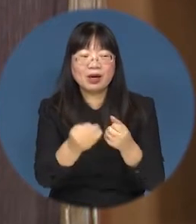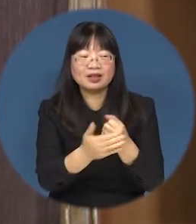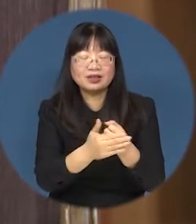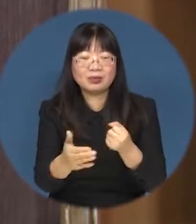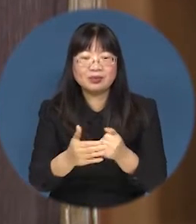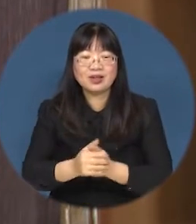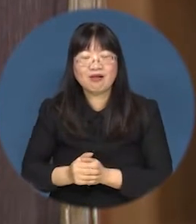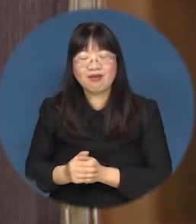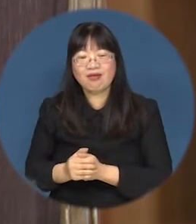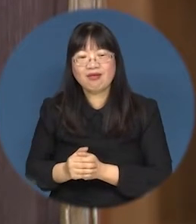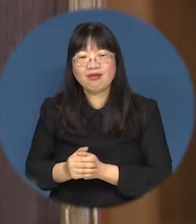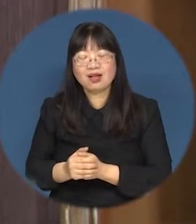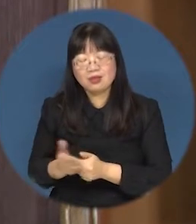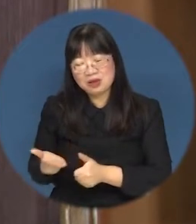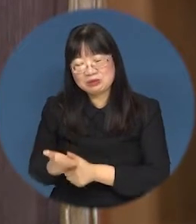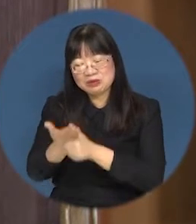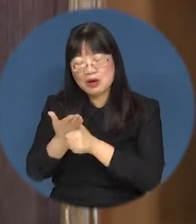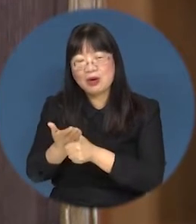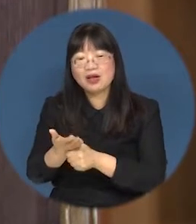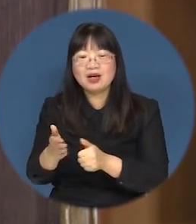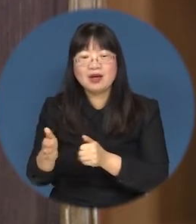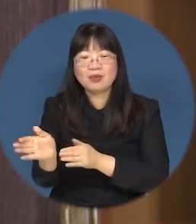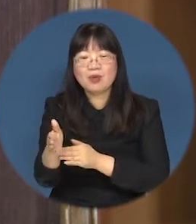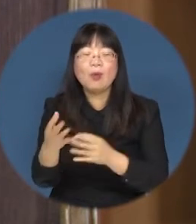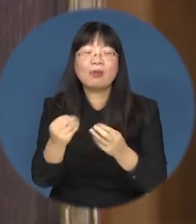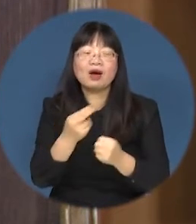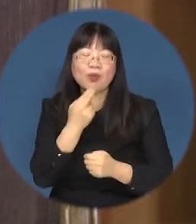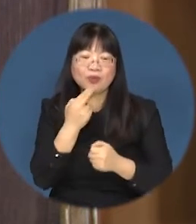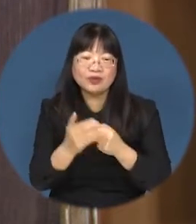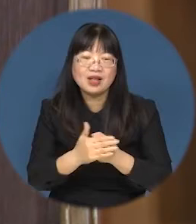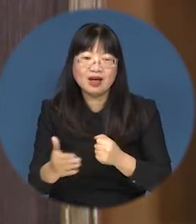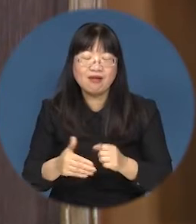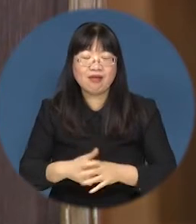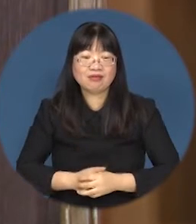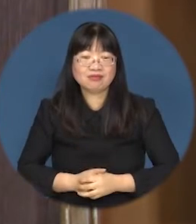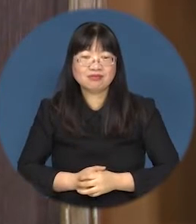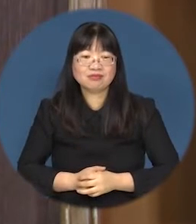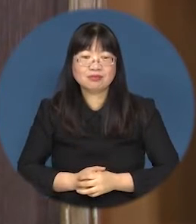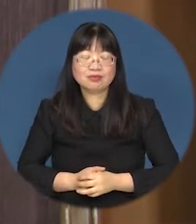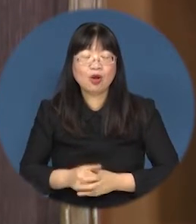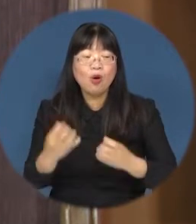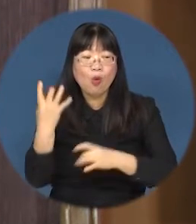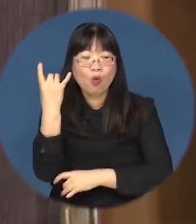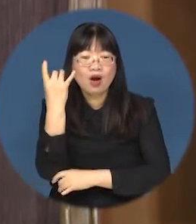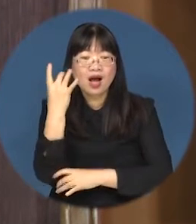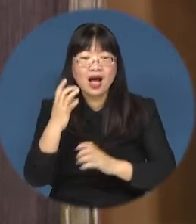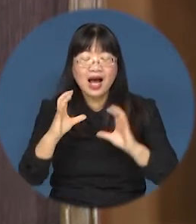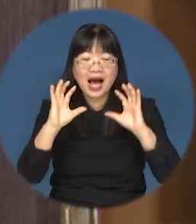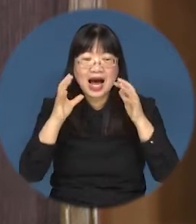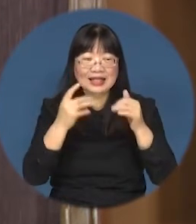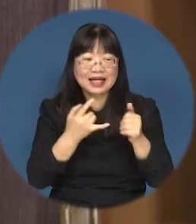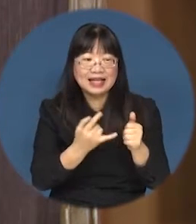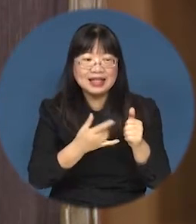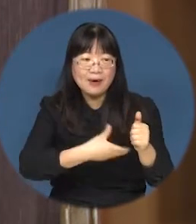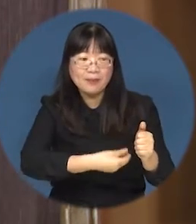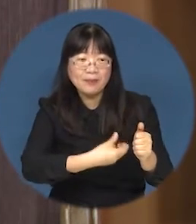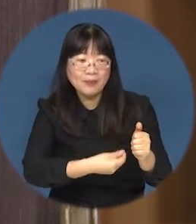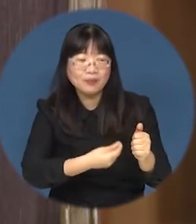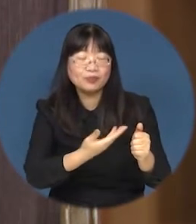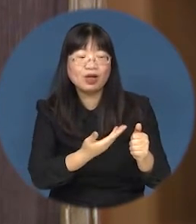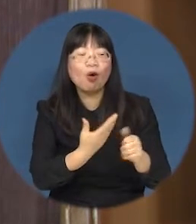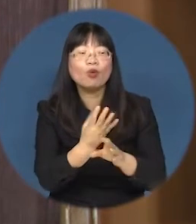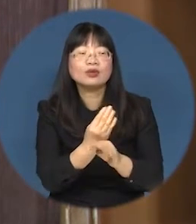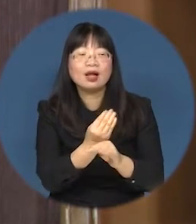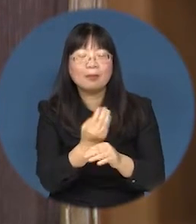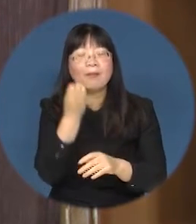내가 키우는 데도 그렇게 먹을 게 많지가 않습니다. 그럼 이제 젖을 계속 원래 젖은 8개월 동안 먹입니다.